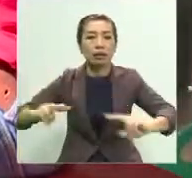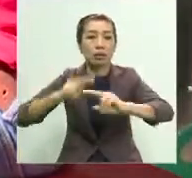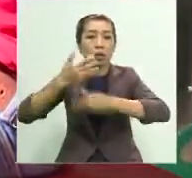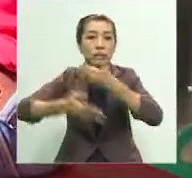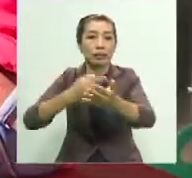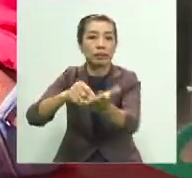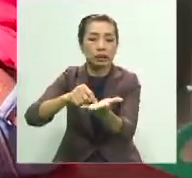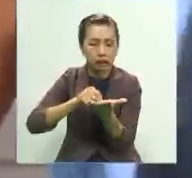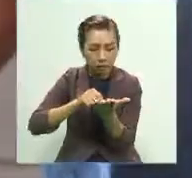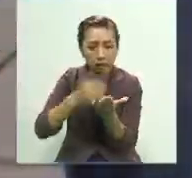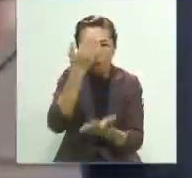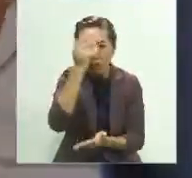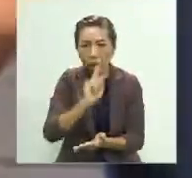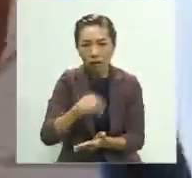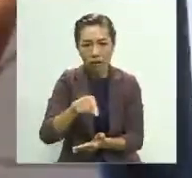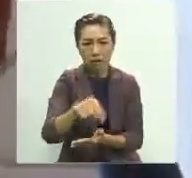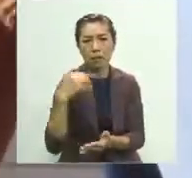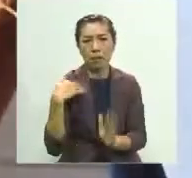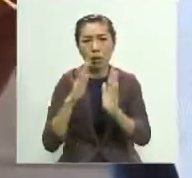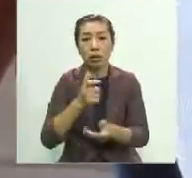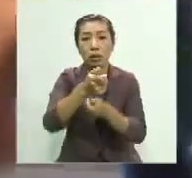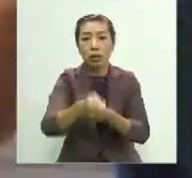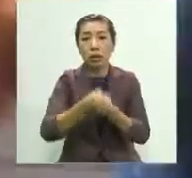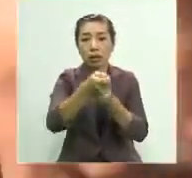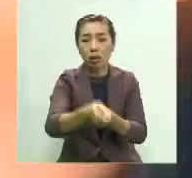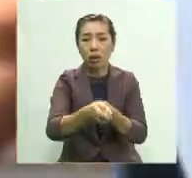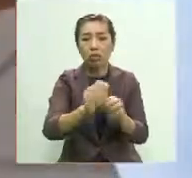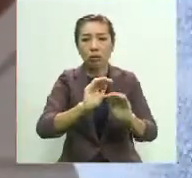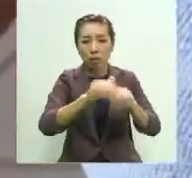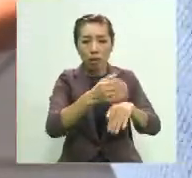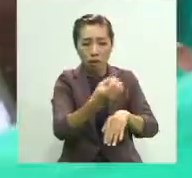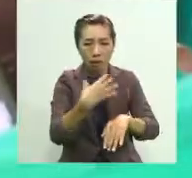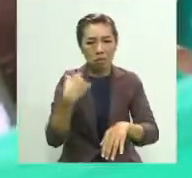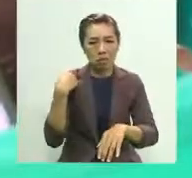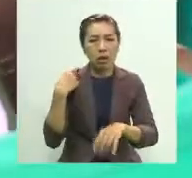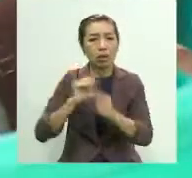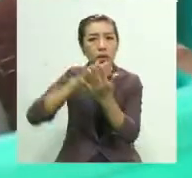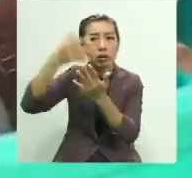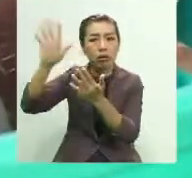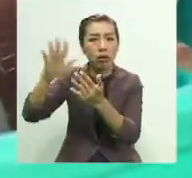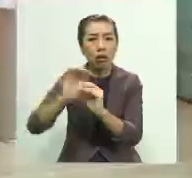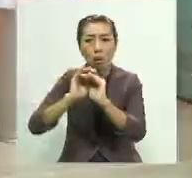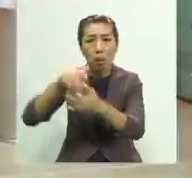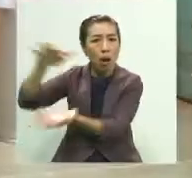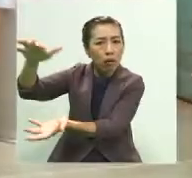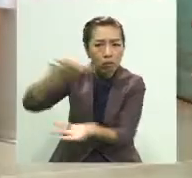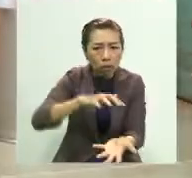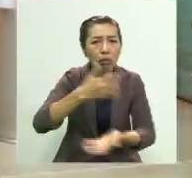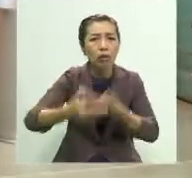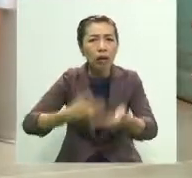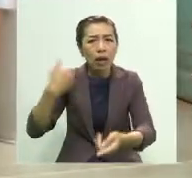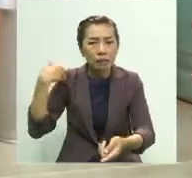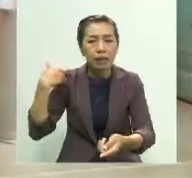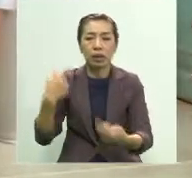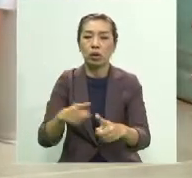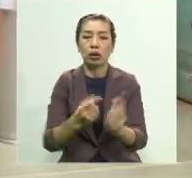ระทรวงพาณิชย์เสนอเนื่องจากว่ามีเกษตรกรร้องเรียนมาว่ามีผู้นำเข้ามะพร้าวจากต่างประเทศเป็นจำนวนมากจ